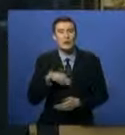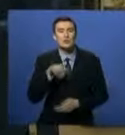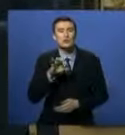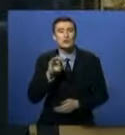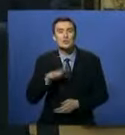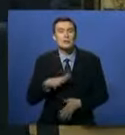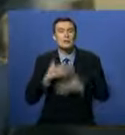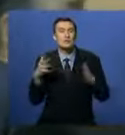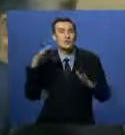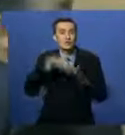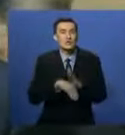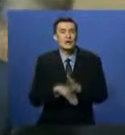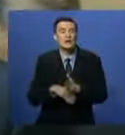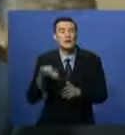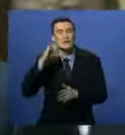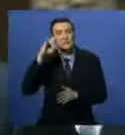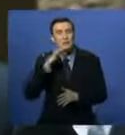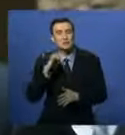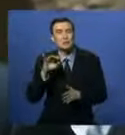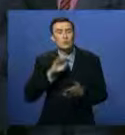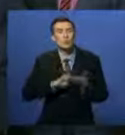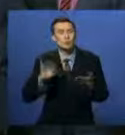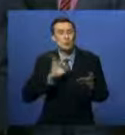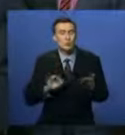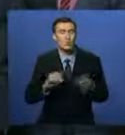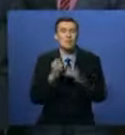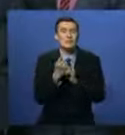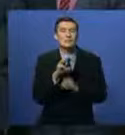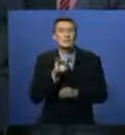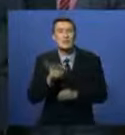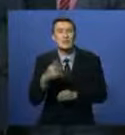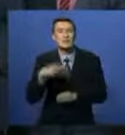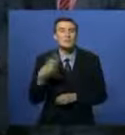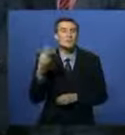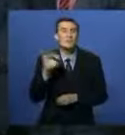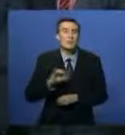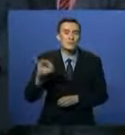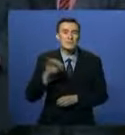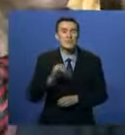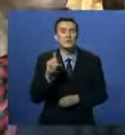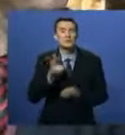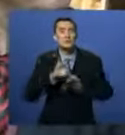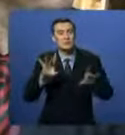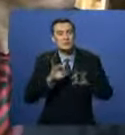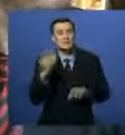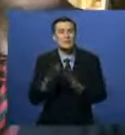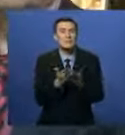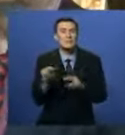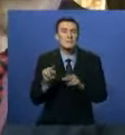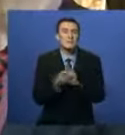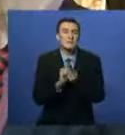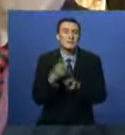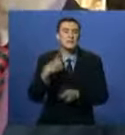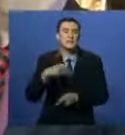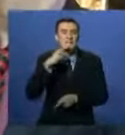жан внёс огромный вклад в сокровищницу казахской прозы 11 романов 22 повести и более 100 рассказов его книги переведены на